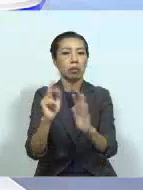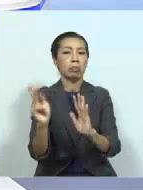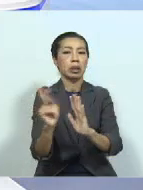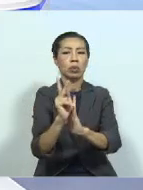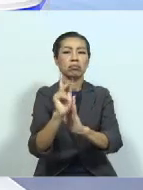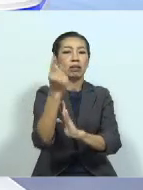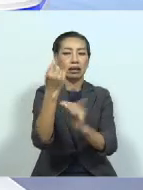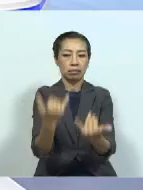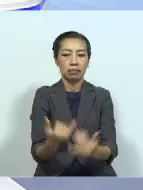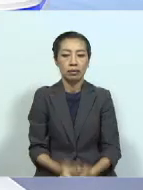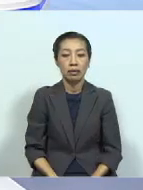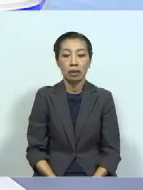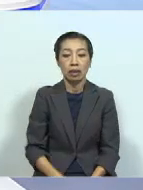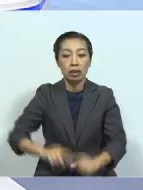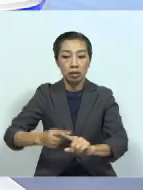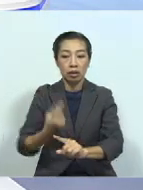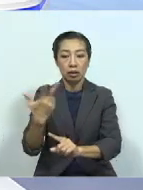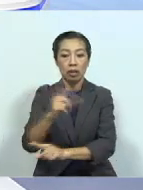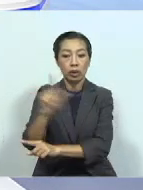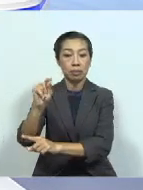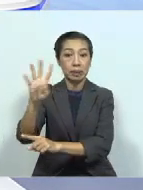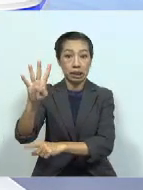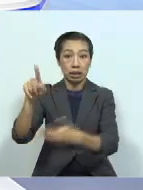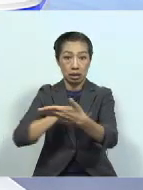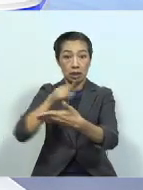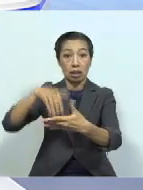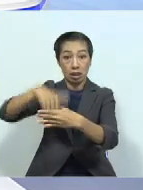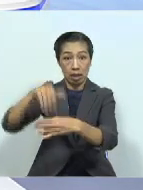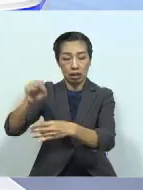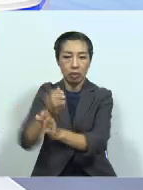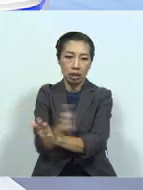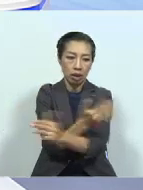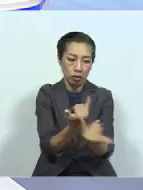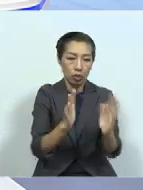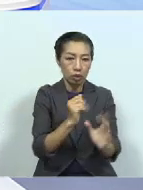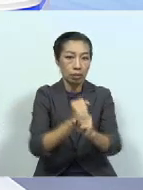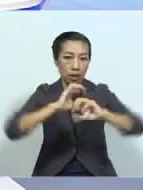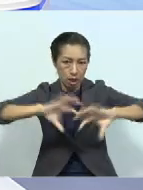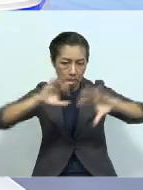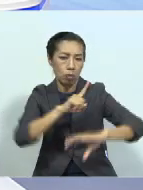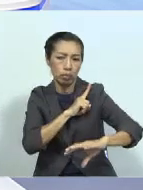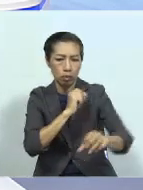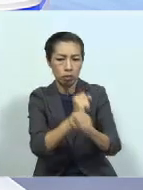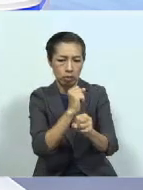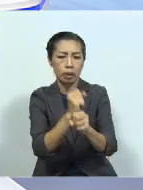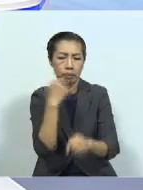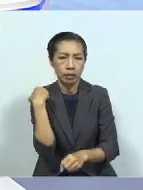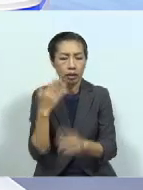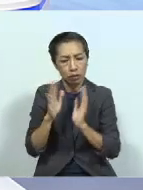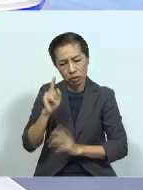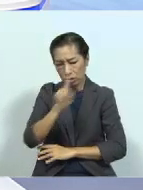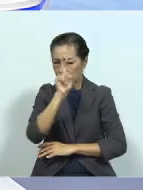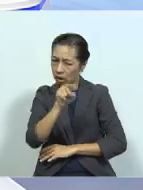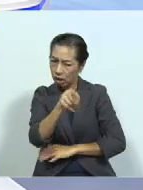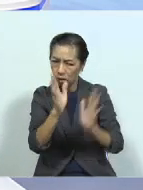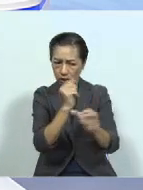ก่อนจะเดินหน้าไปสู่การเลือกตั้งก็คือวันที่24กุมภาพันธ์ในช่วงนี้ข้าราชการทุกคนก็ยังคงปฏิบัติหน้าที่อยู่เพราะนั้นหลายคนเป็นห่วงว่าเอ๊ะข้าราชการจ